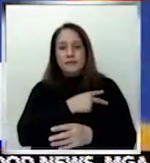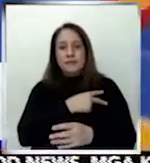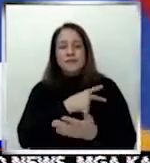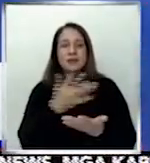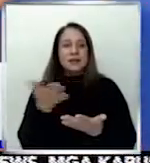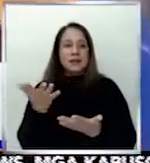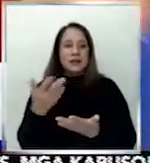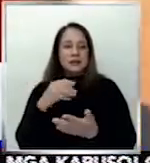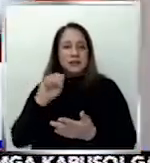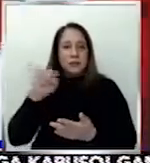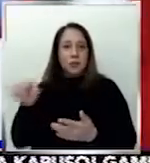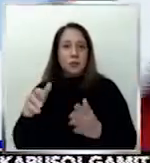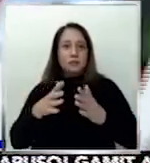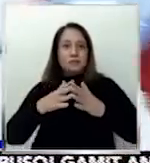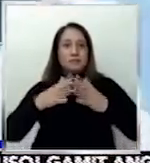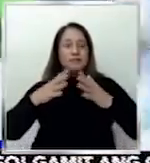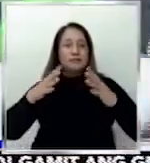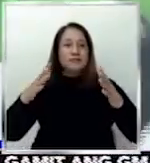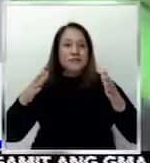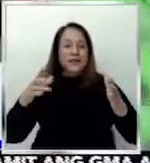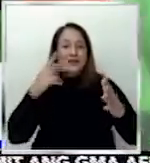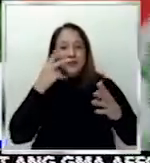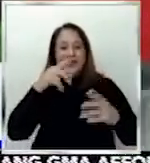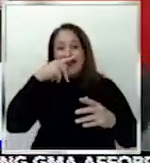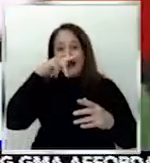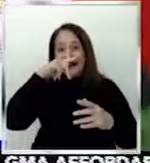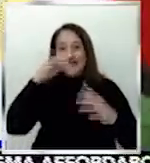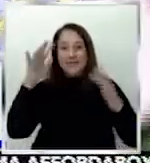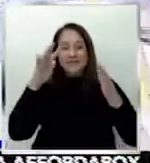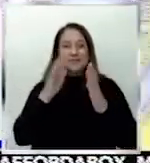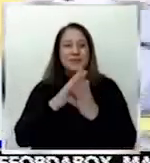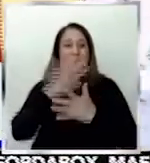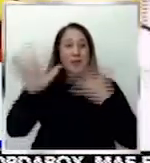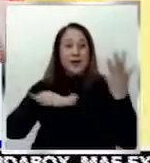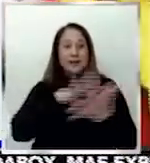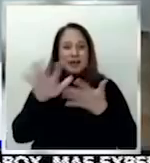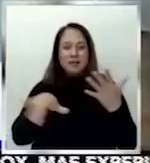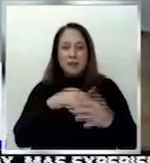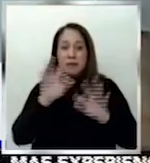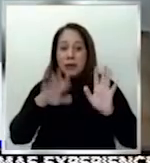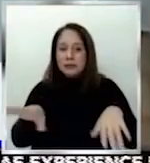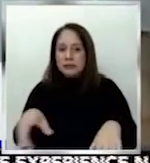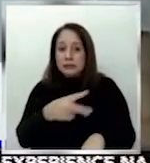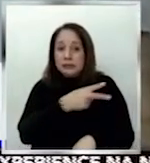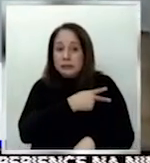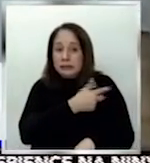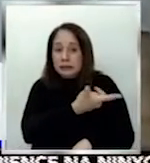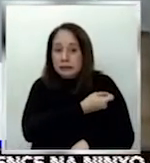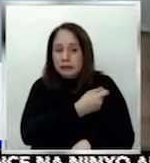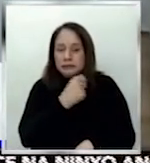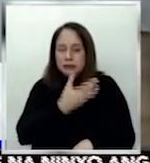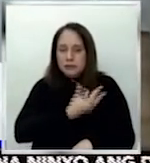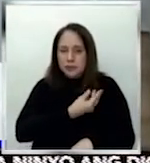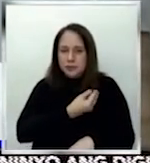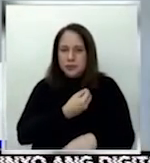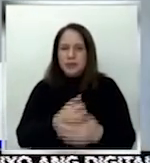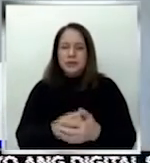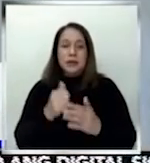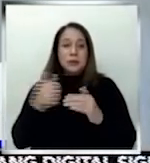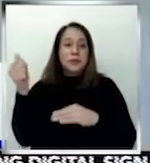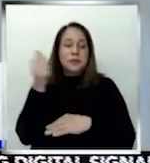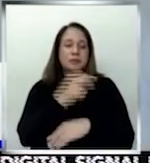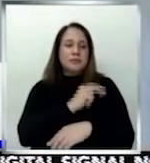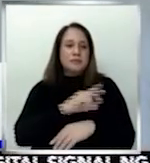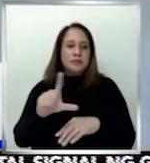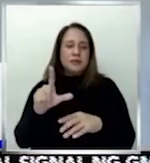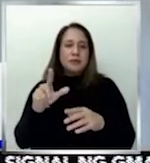di party ang tema para pawiin ang takot ng mga paslit sa pagpapaturok. Ayon sa pinuno ng National Vaccination Operations